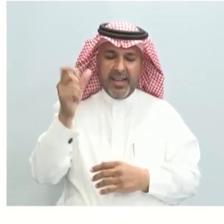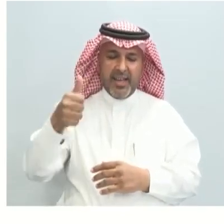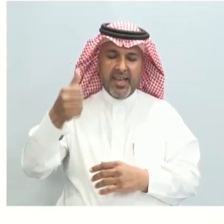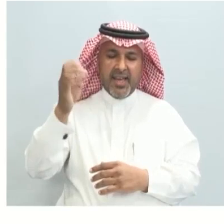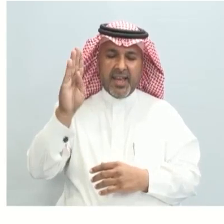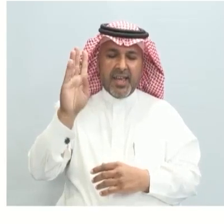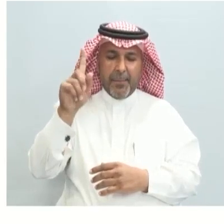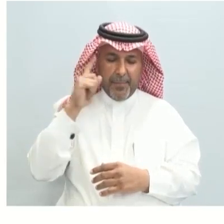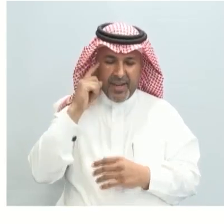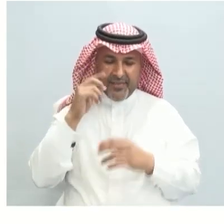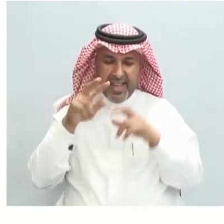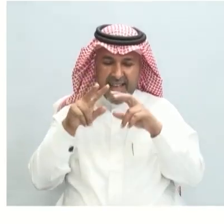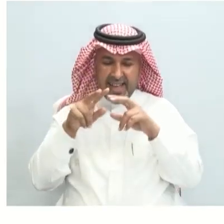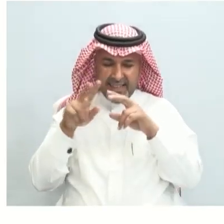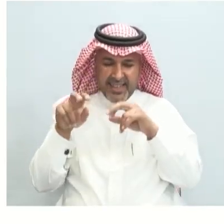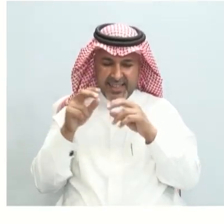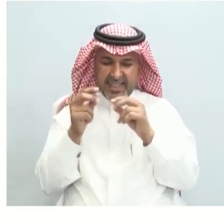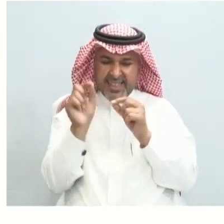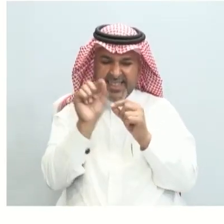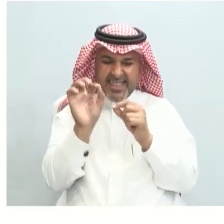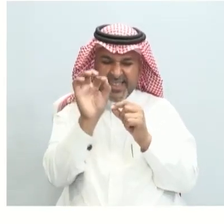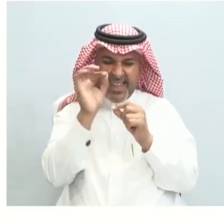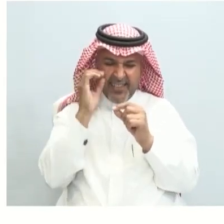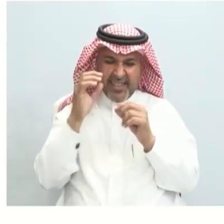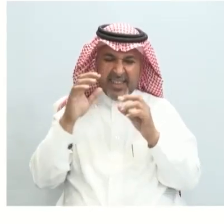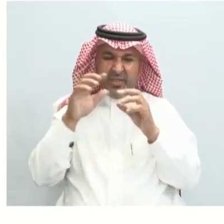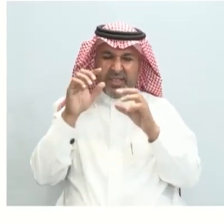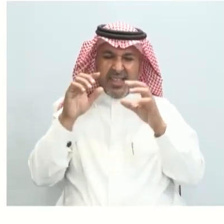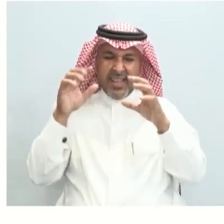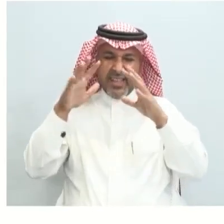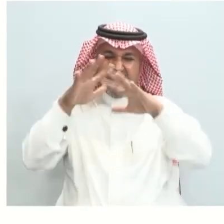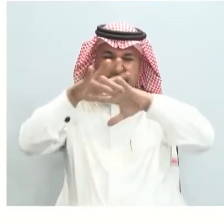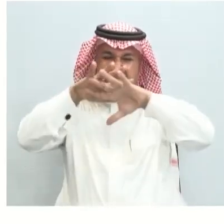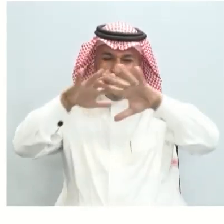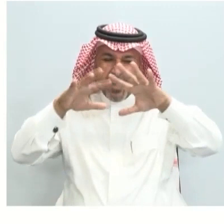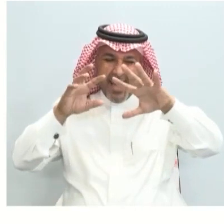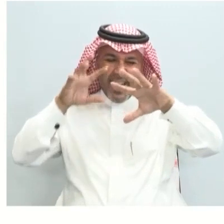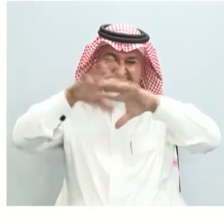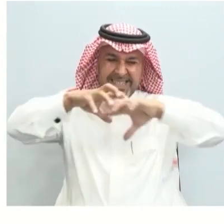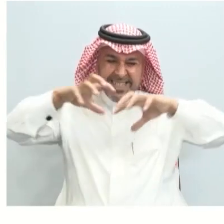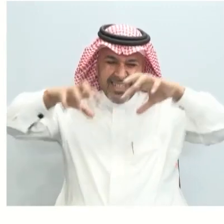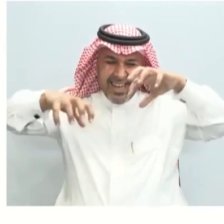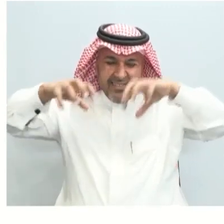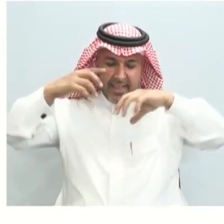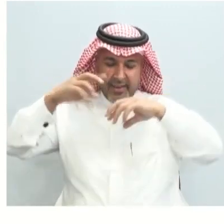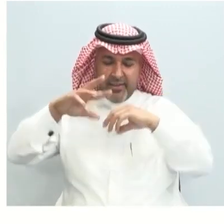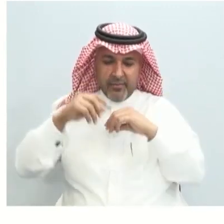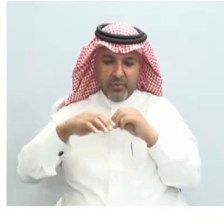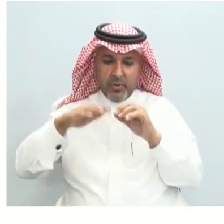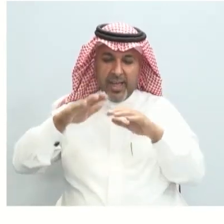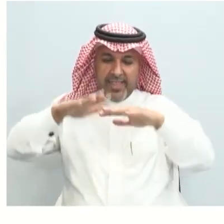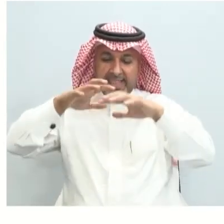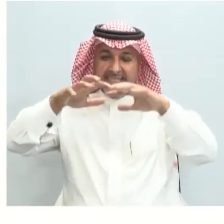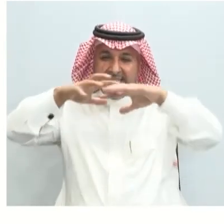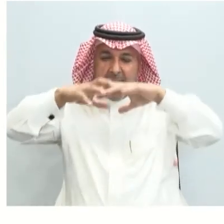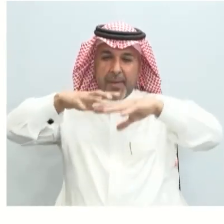حشرة في في حشرة ما في شبكة العنكبوت، فإن الشبكة تهتز بتردد يبلغ 14 هرتز.